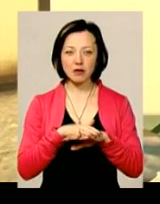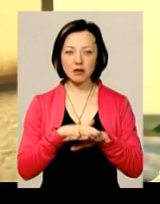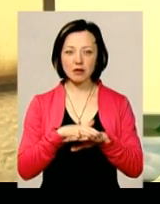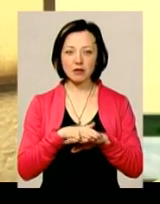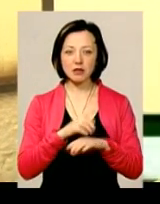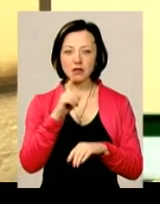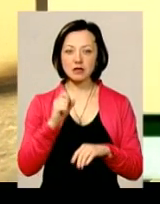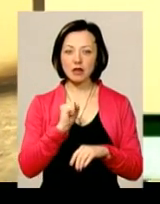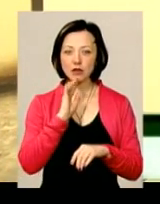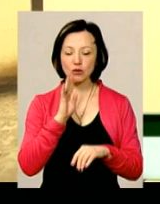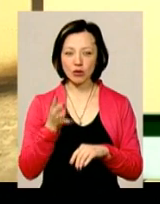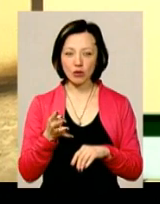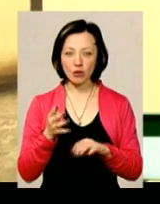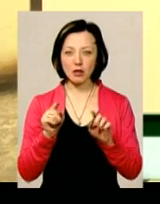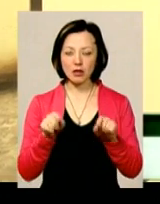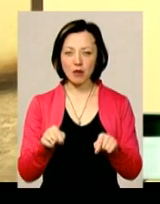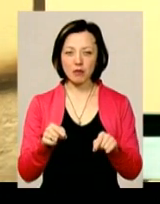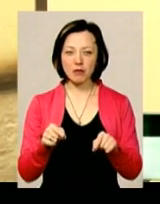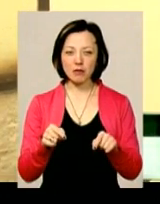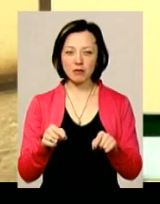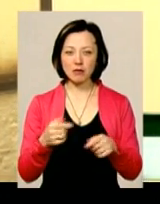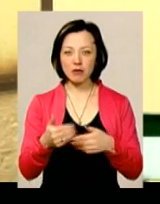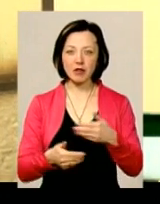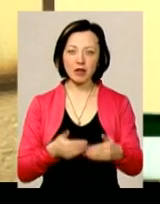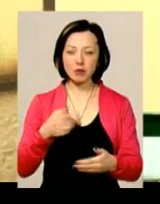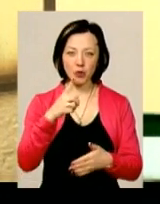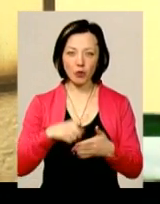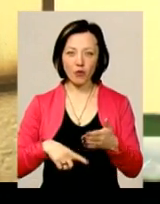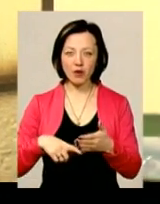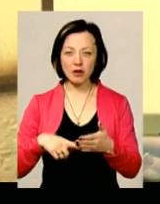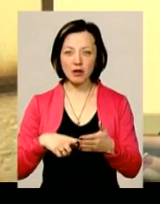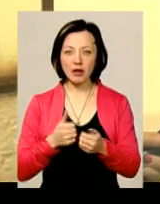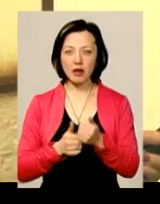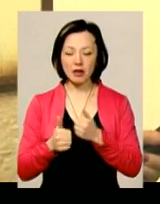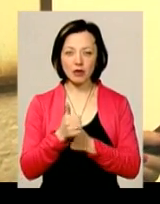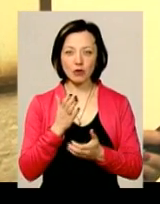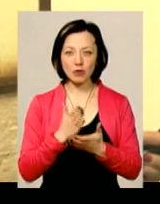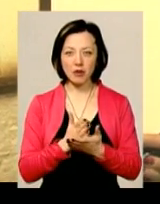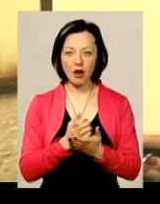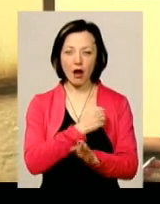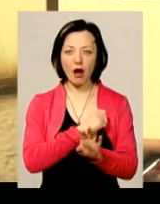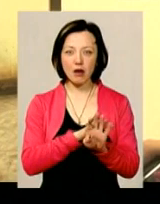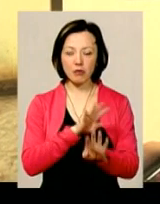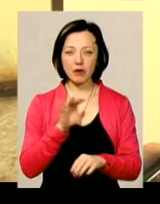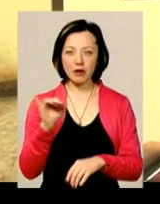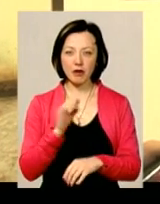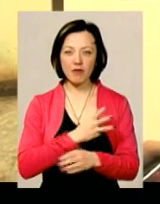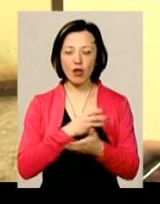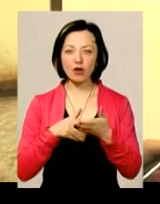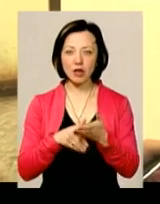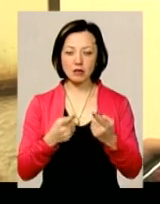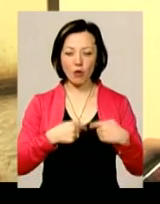вже за 4 роки. Там в рейтингі довіри лідером є армія та